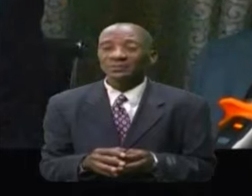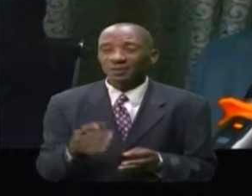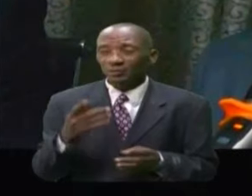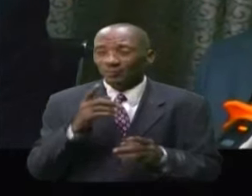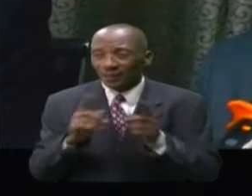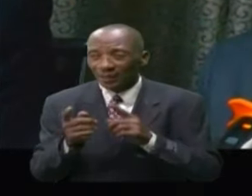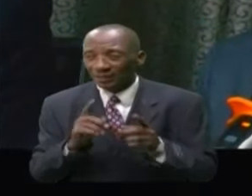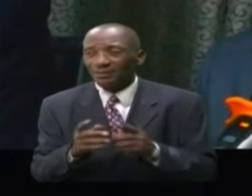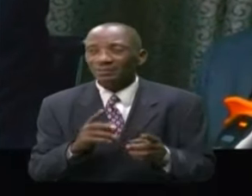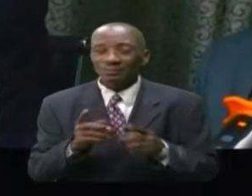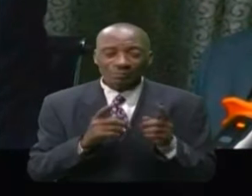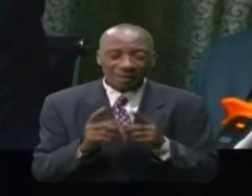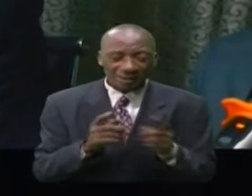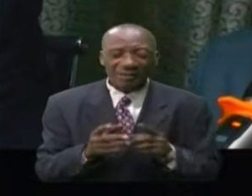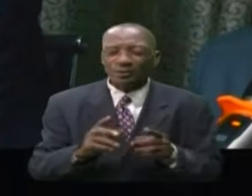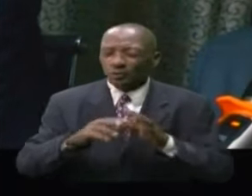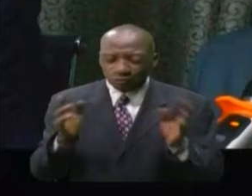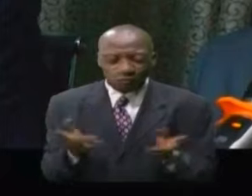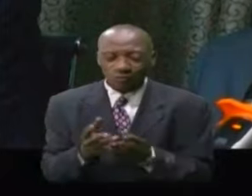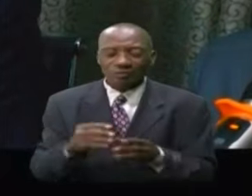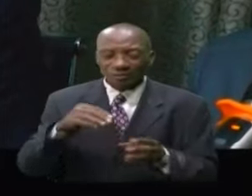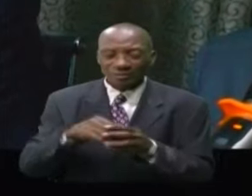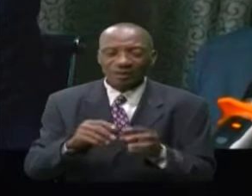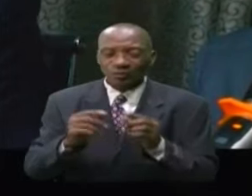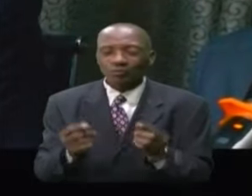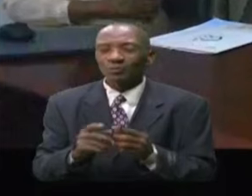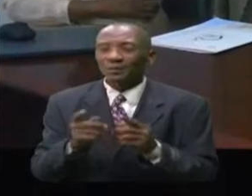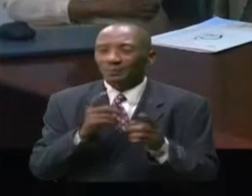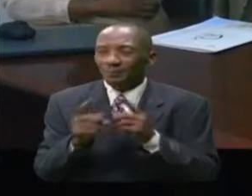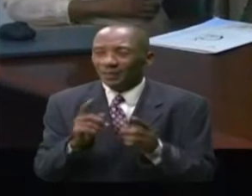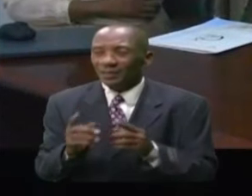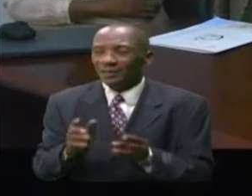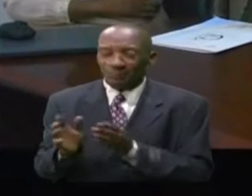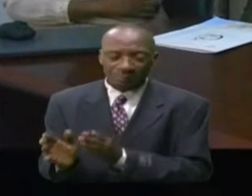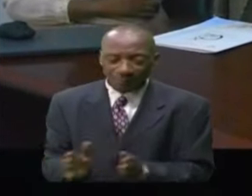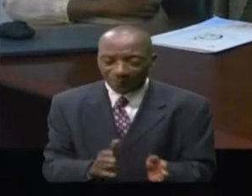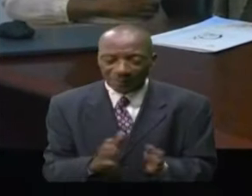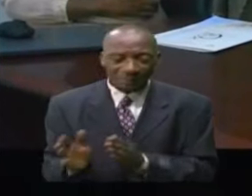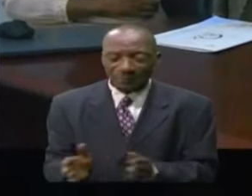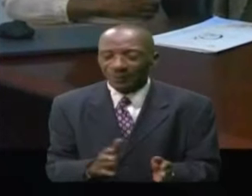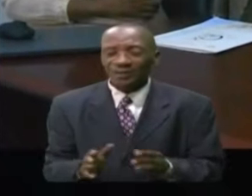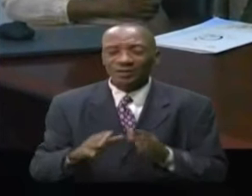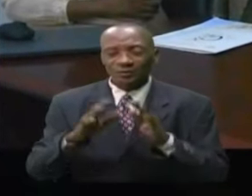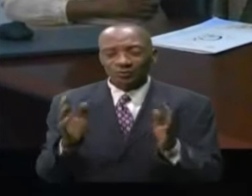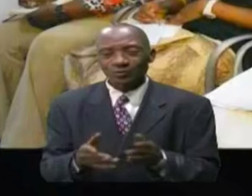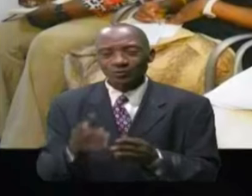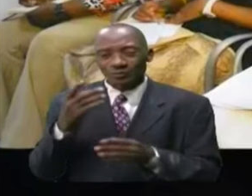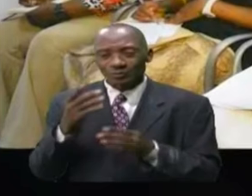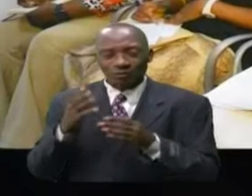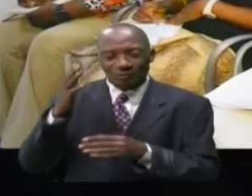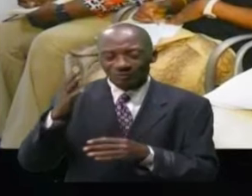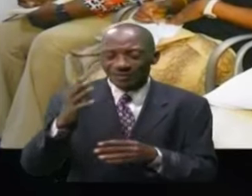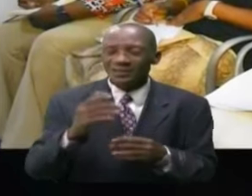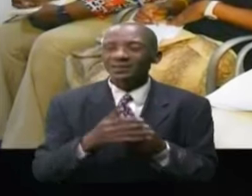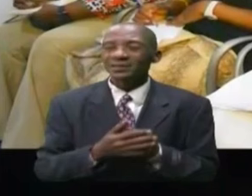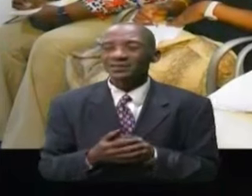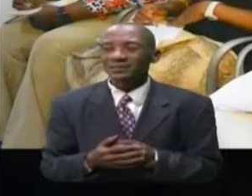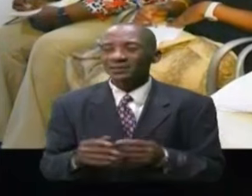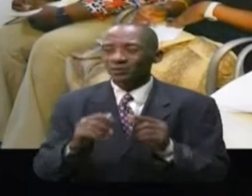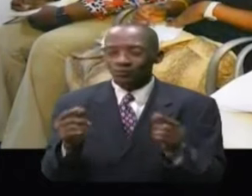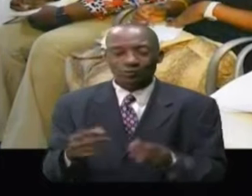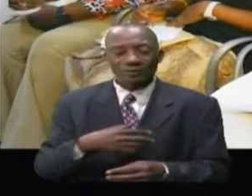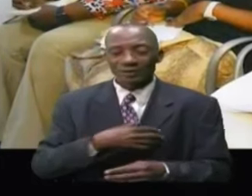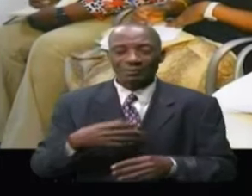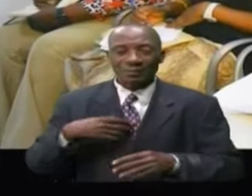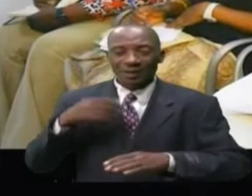assurent son accompagnement à la CNDH dans la défense des démunis. Précision de Mme Annie Massengo, présidente de cette